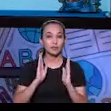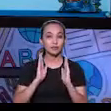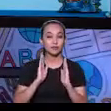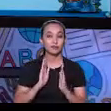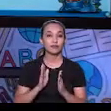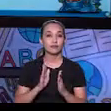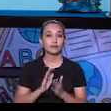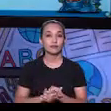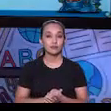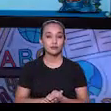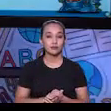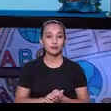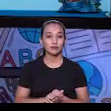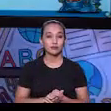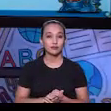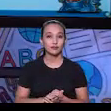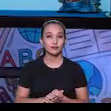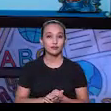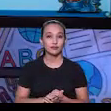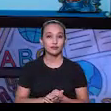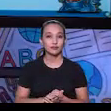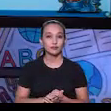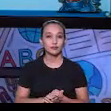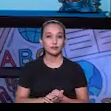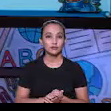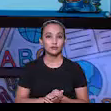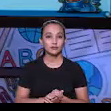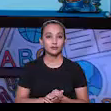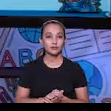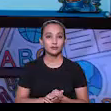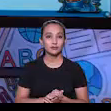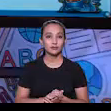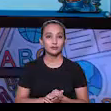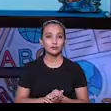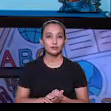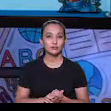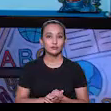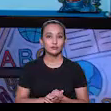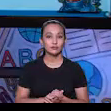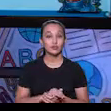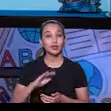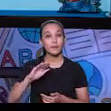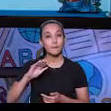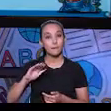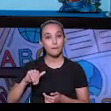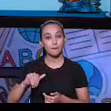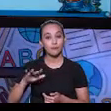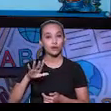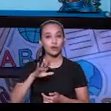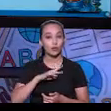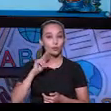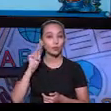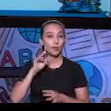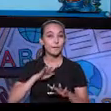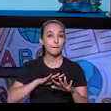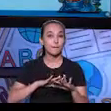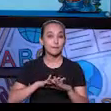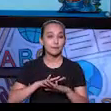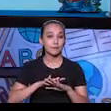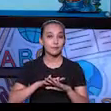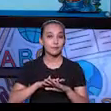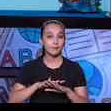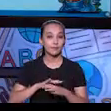шерні йодлады, ва дархол бізлерге айтып берді. Потом был урок